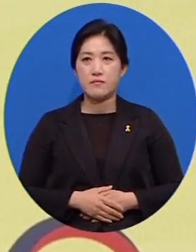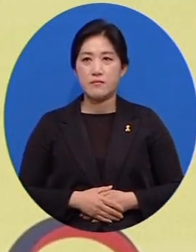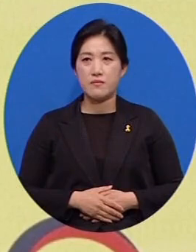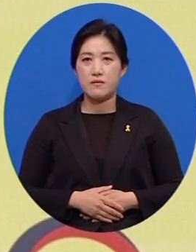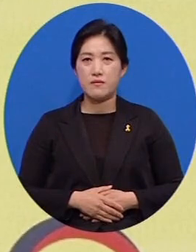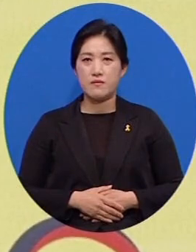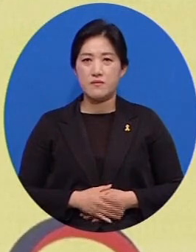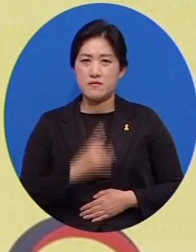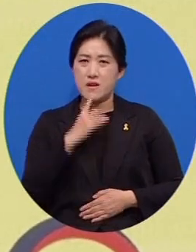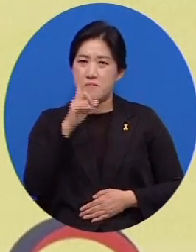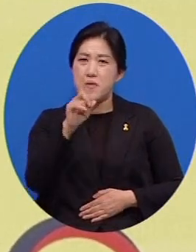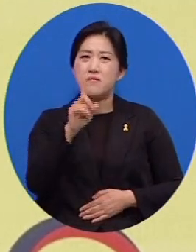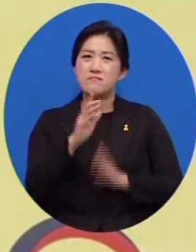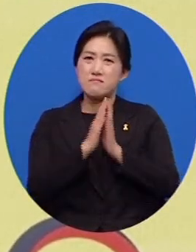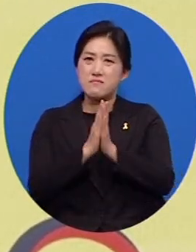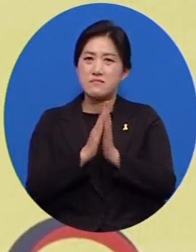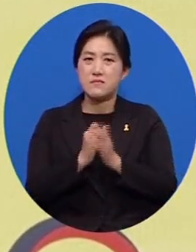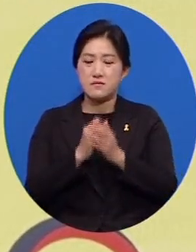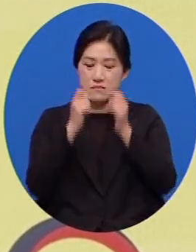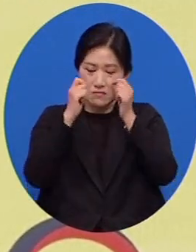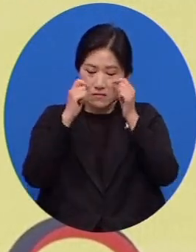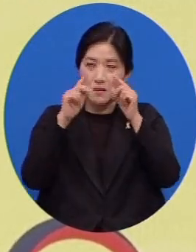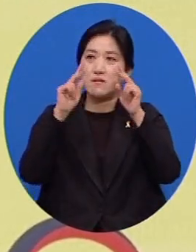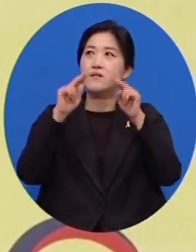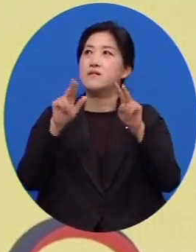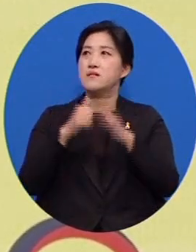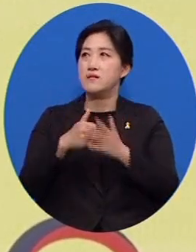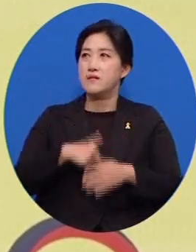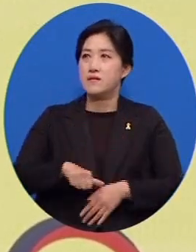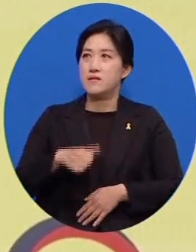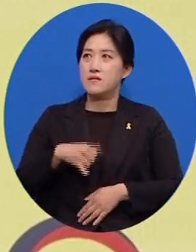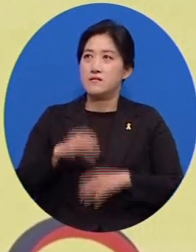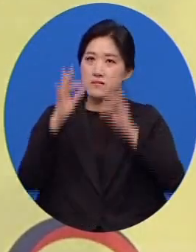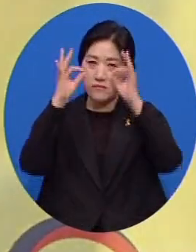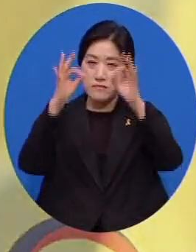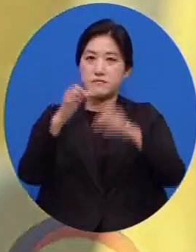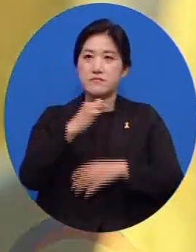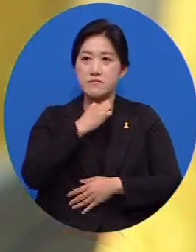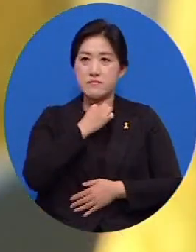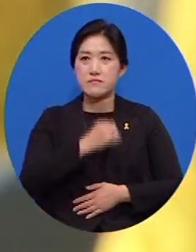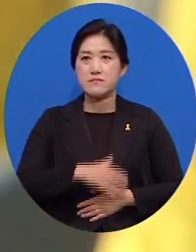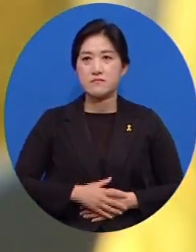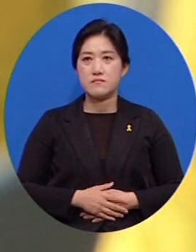단 한 번만이라도 눈을 뜨고 내 아이를 보고 싶습니다.